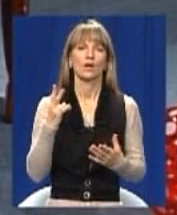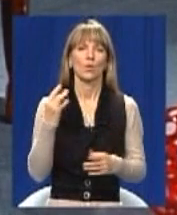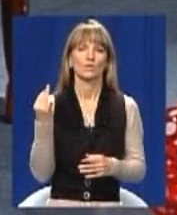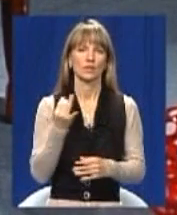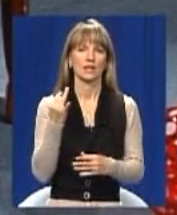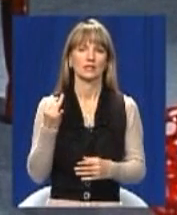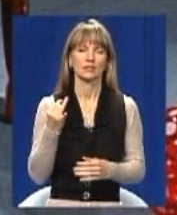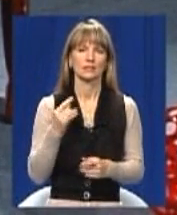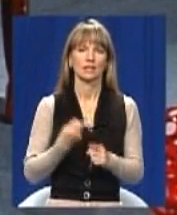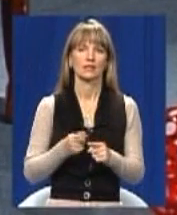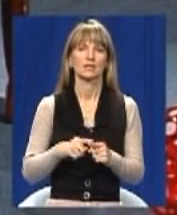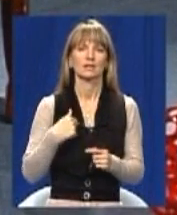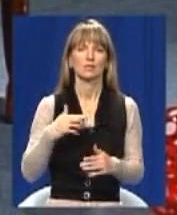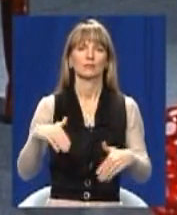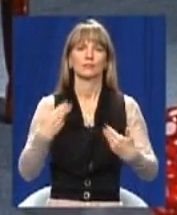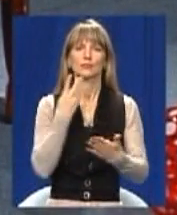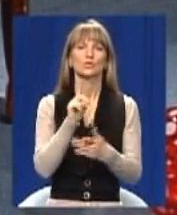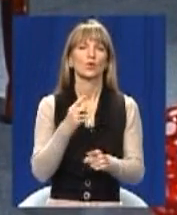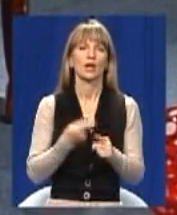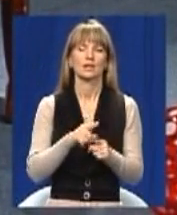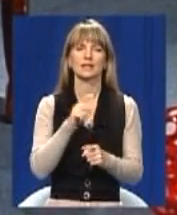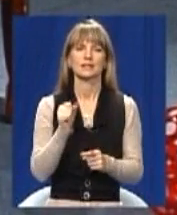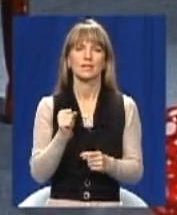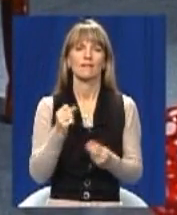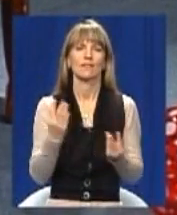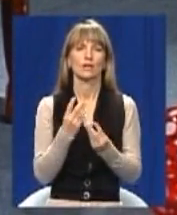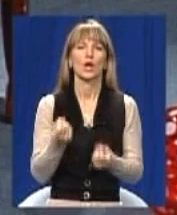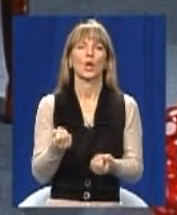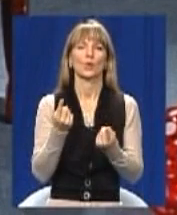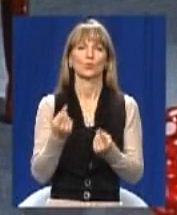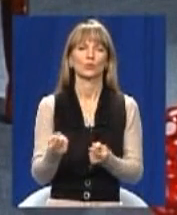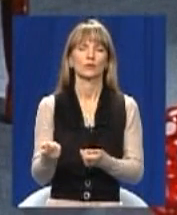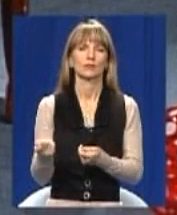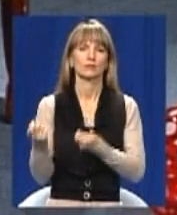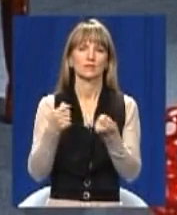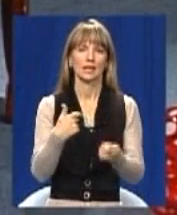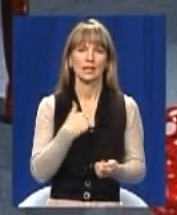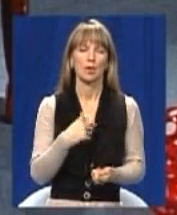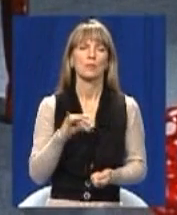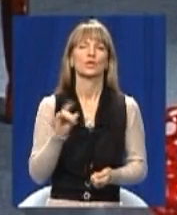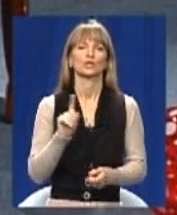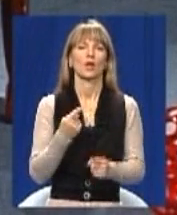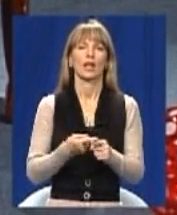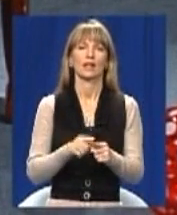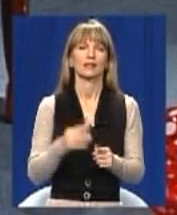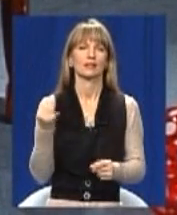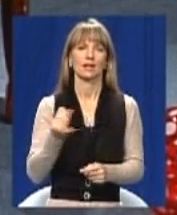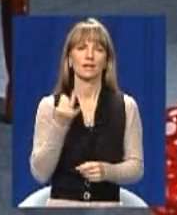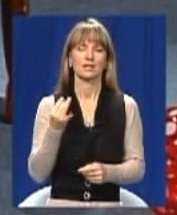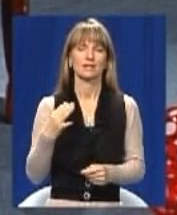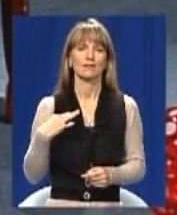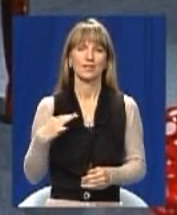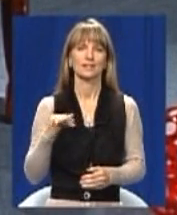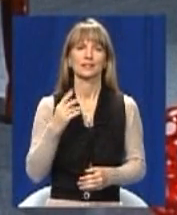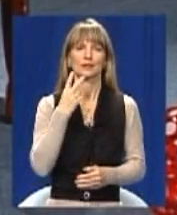річ. Тож я пропоную вам переглянути взагалі, що це за бенгальські вогники, звідки вони до нас прийшли, і що це за такі цікаві